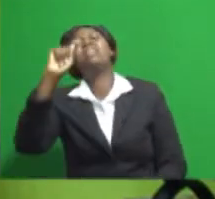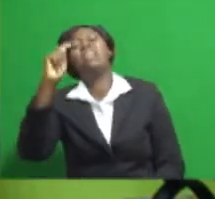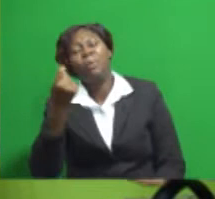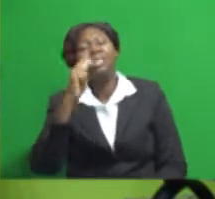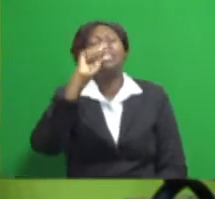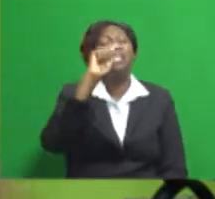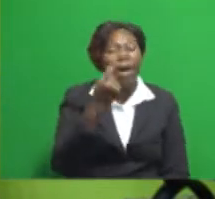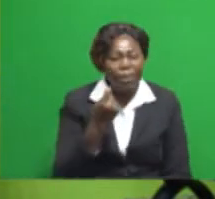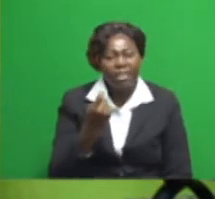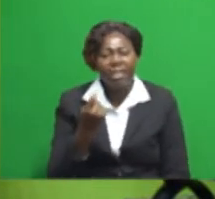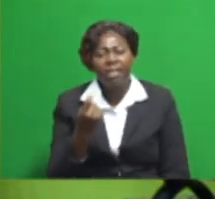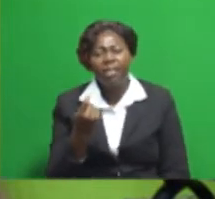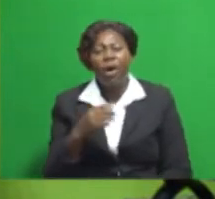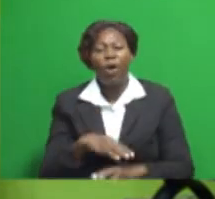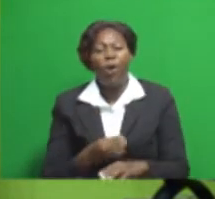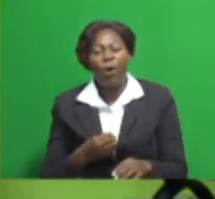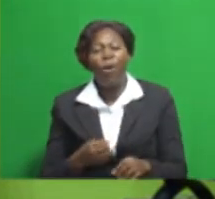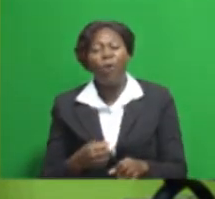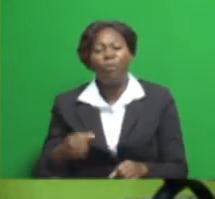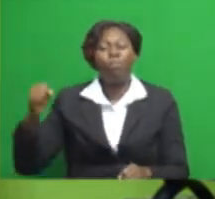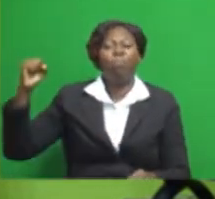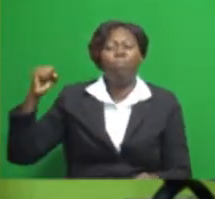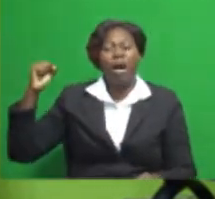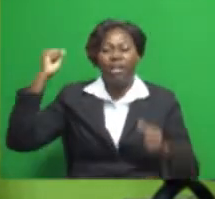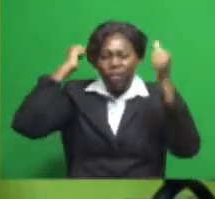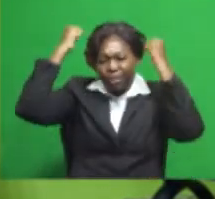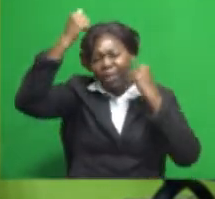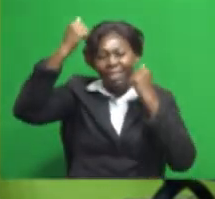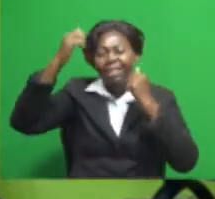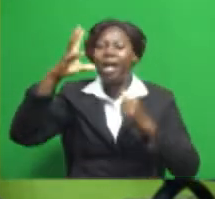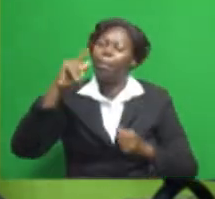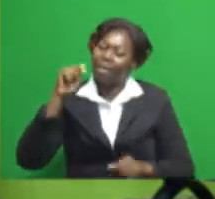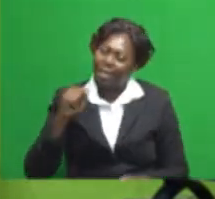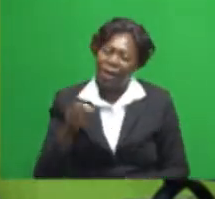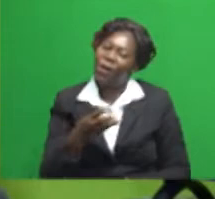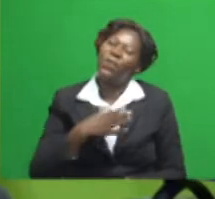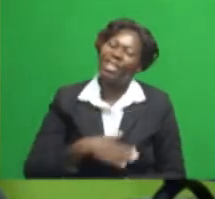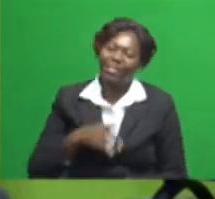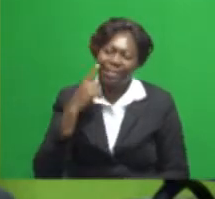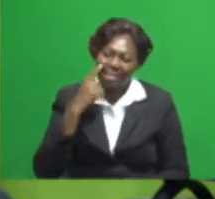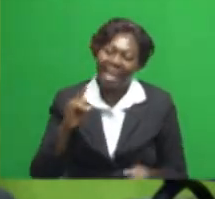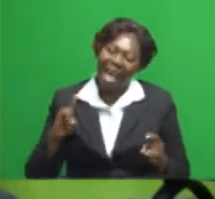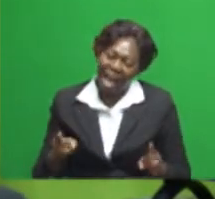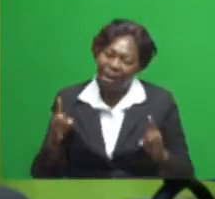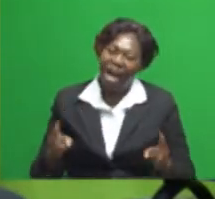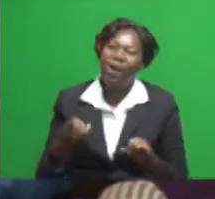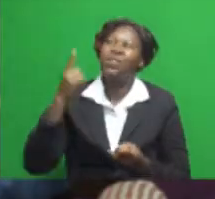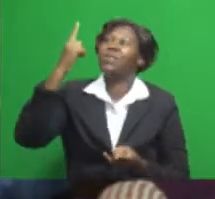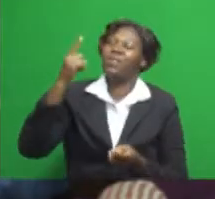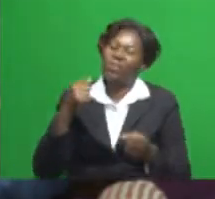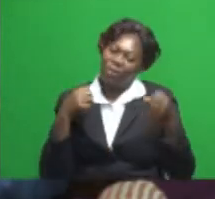padhuze ba. Musatombotya. Ndinoti muchiverenga tione kuti vanhu vakarwirwa sei. Past. Verengai verse 35 kusvika pa